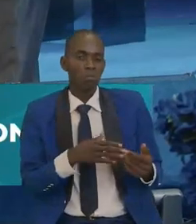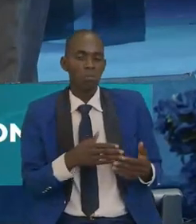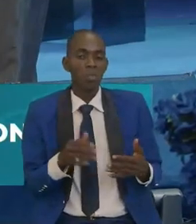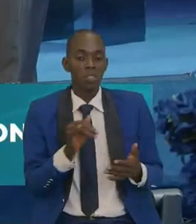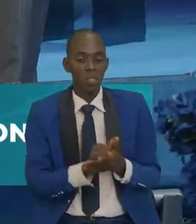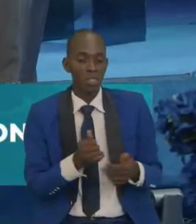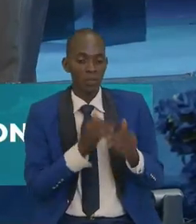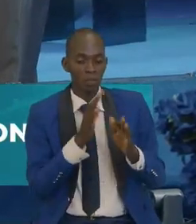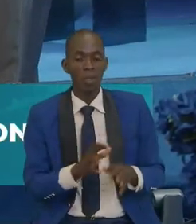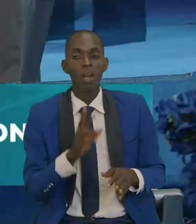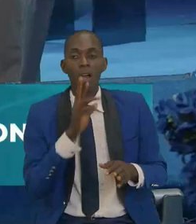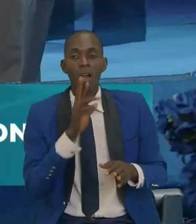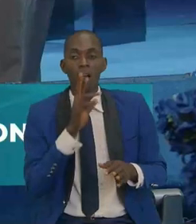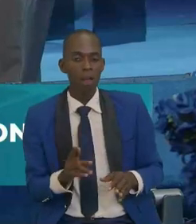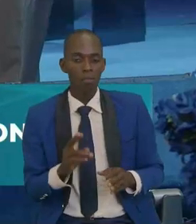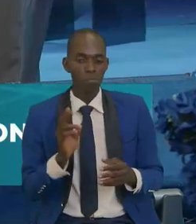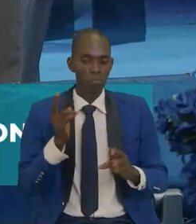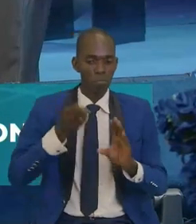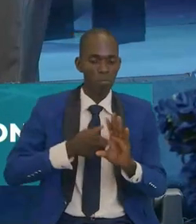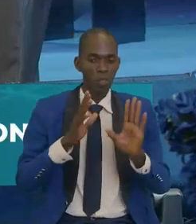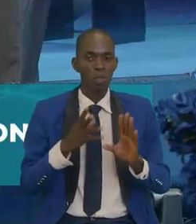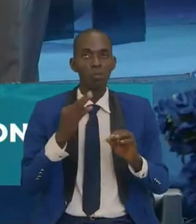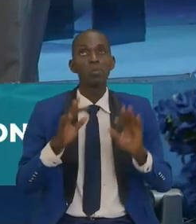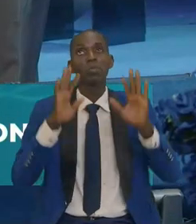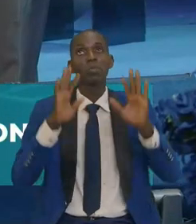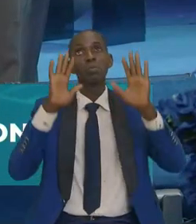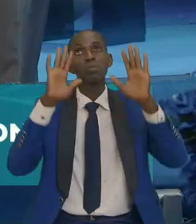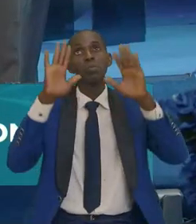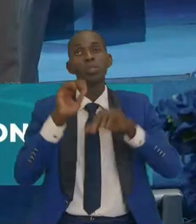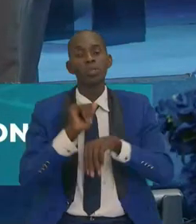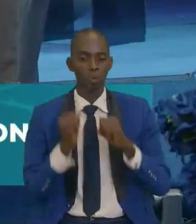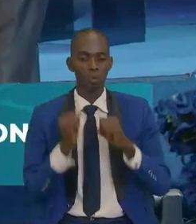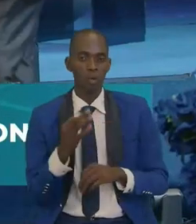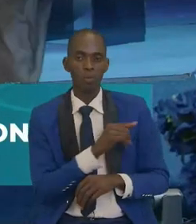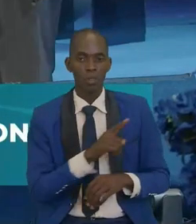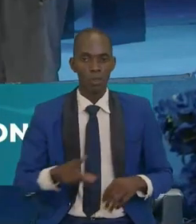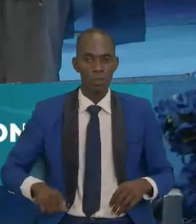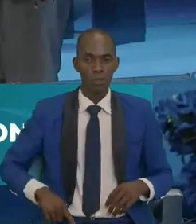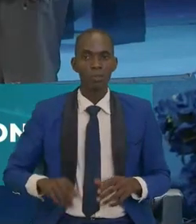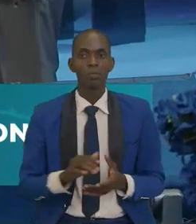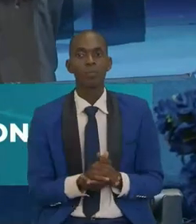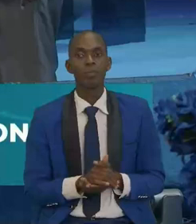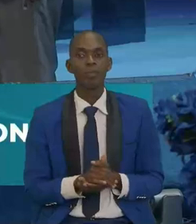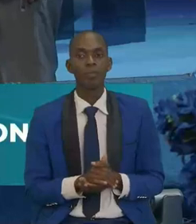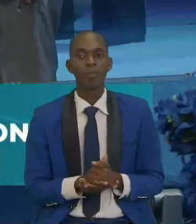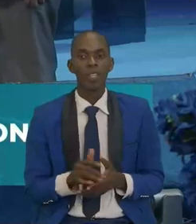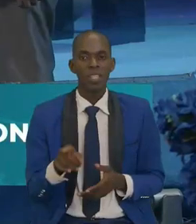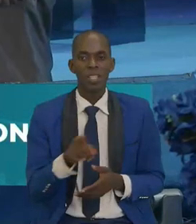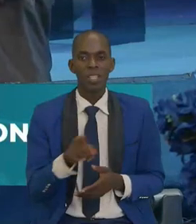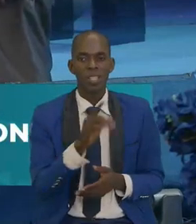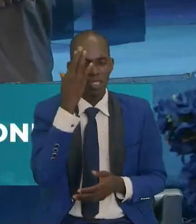c'est pourquoi ses disciples ont pris part à la puissance du miracle du